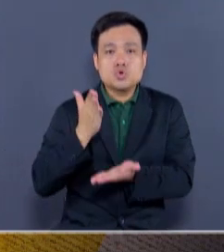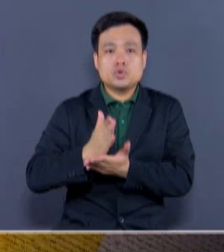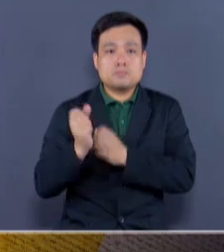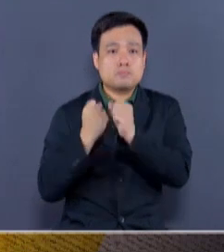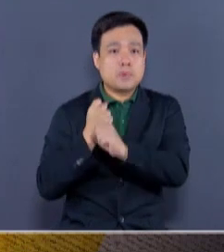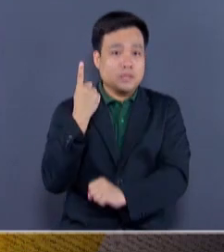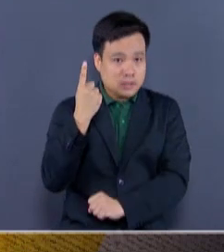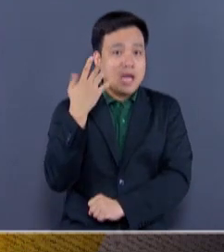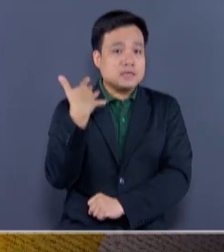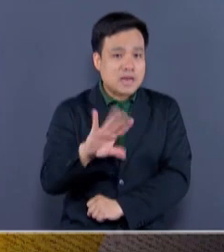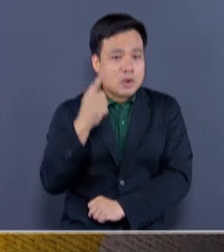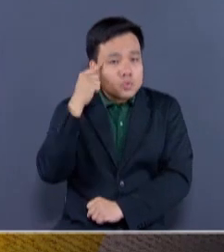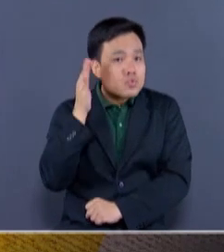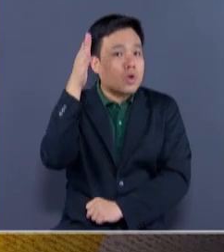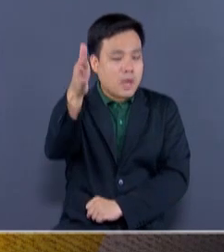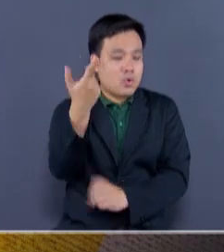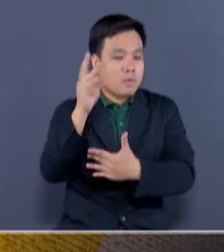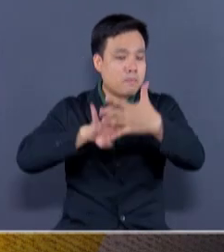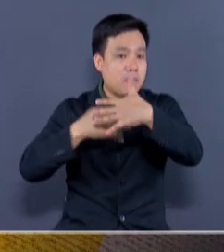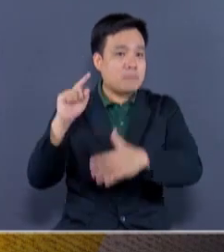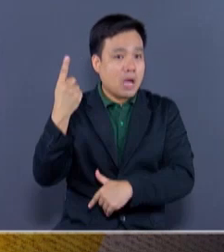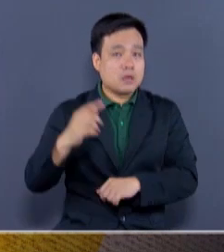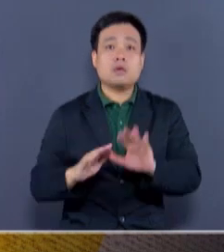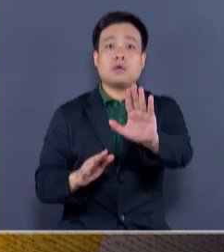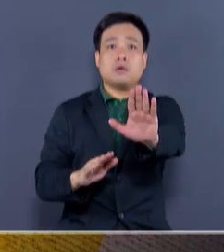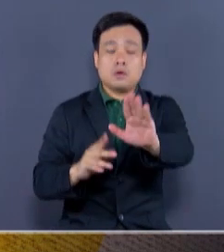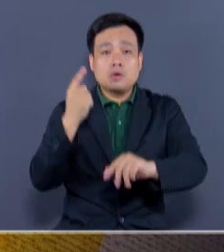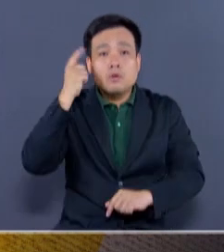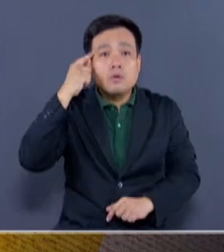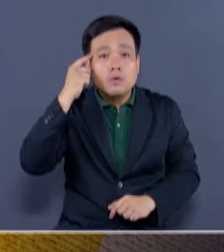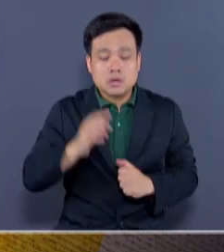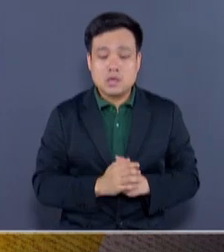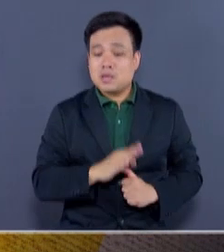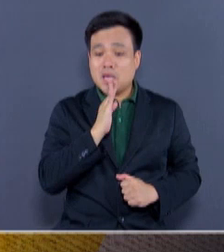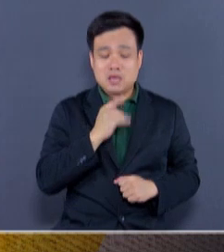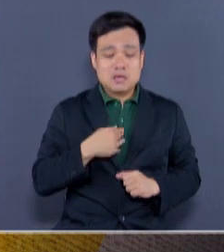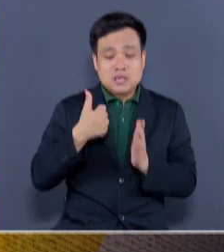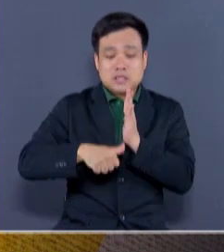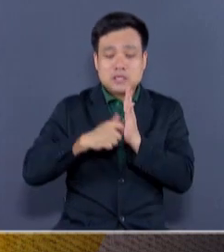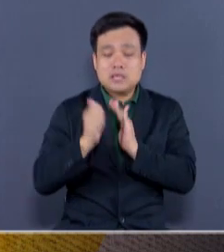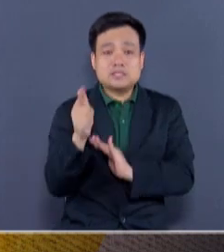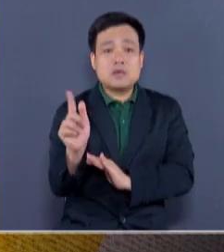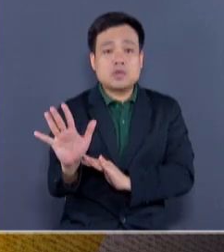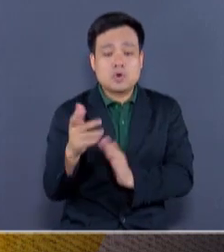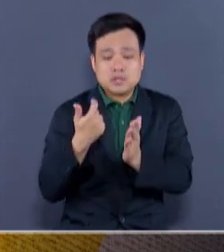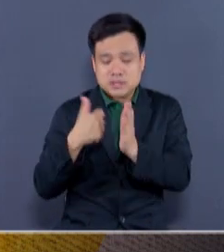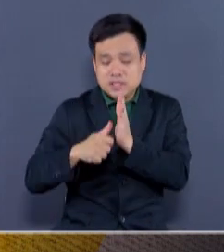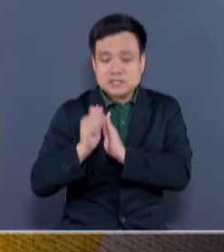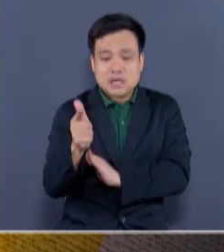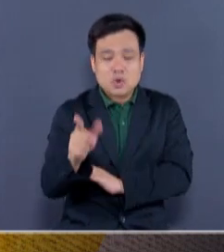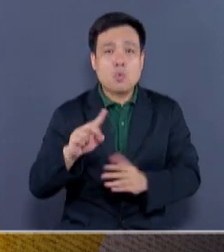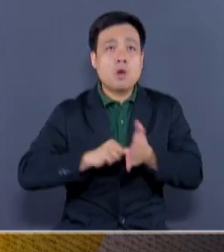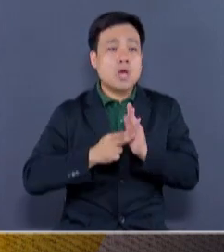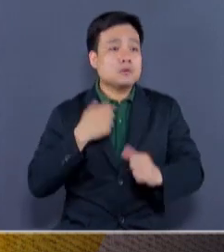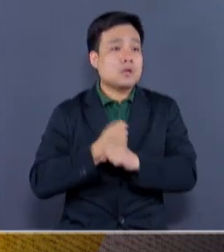จะมีมาตรการตามมาอีกเหมือนกันแต่ว่าไม่ใช่ว่าพักหนี้แล้วท่านไม่ทำอะไรนะท่านยังต้องทำมาหากินเหมือนเดิม แต่เขาจะมีโครงการช่วยเหลือด้วยและ